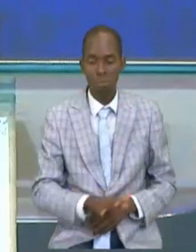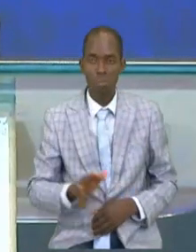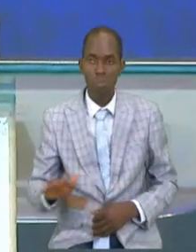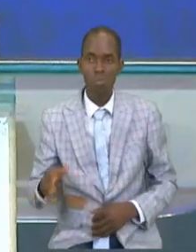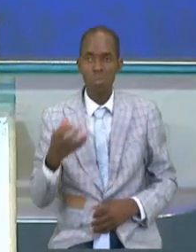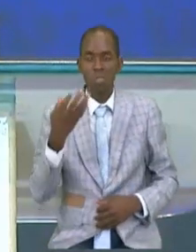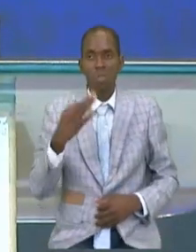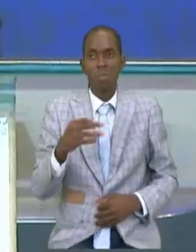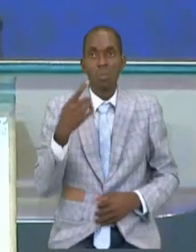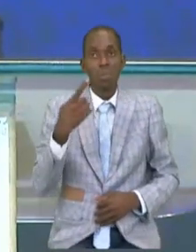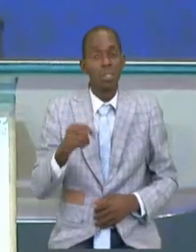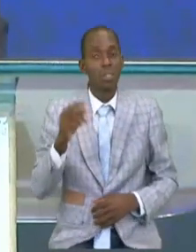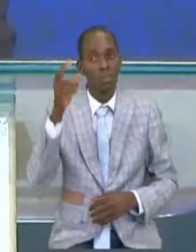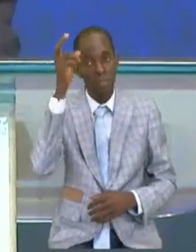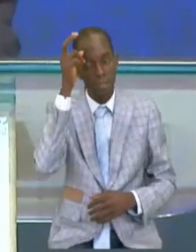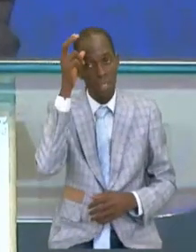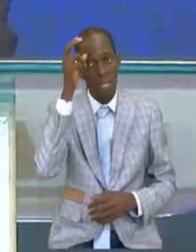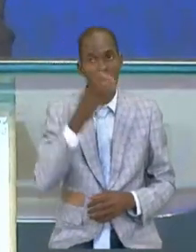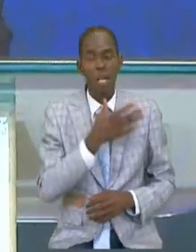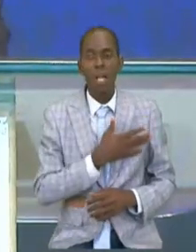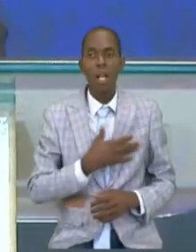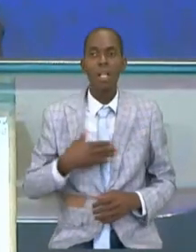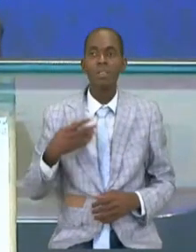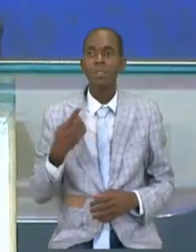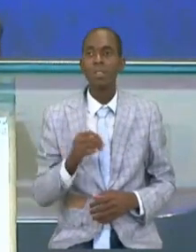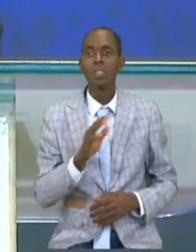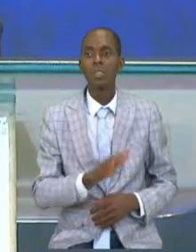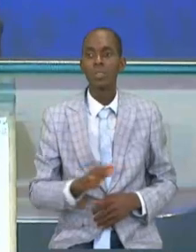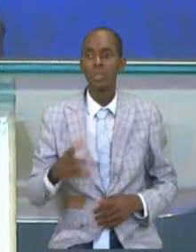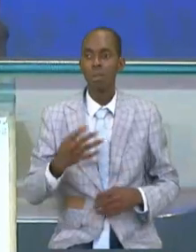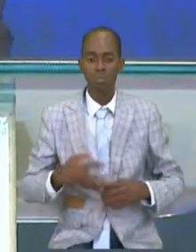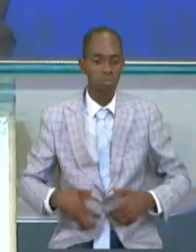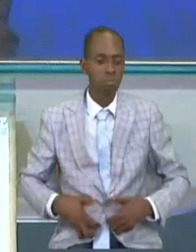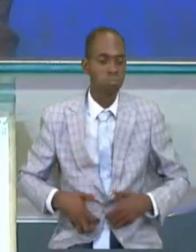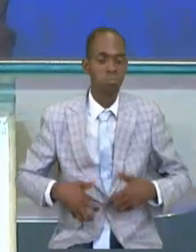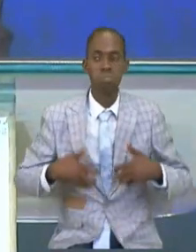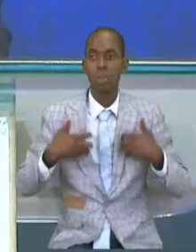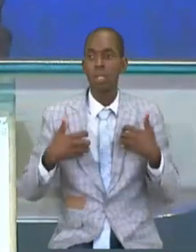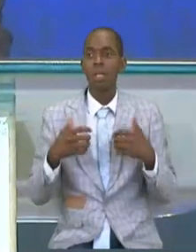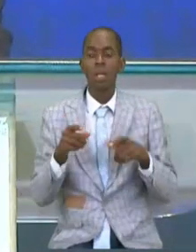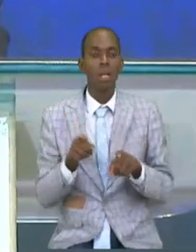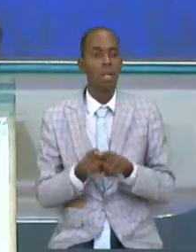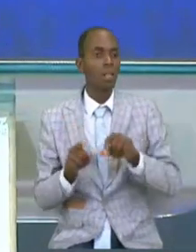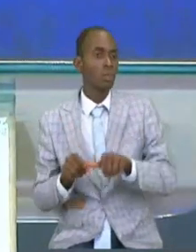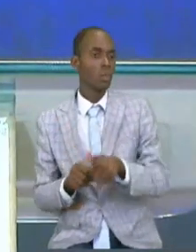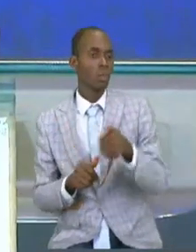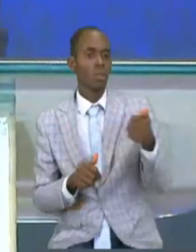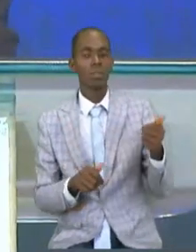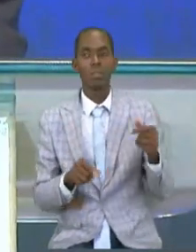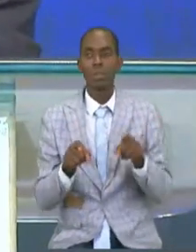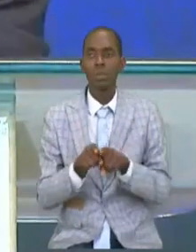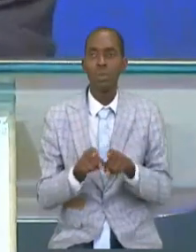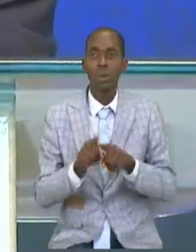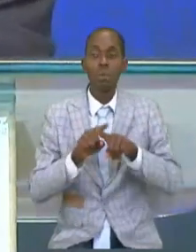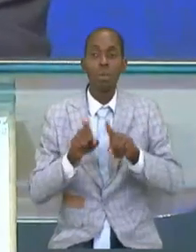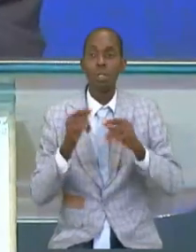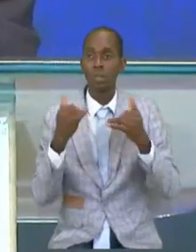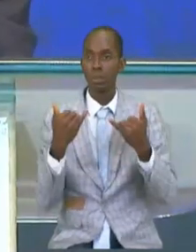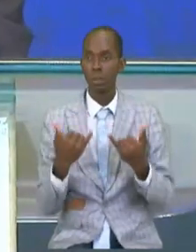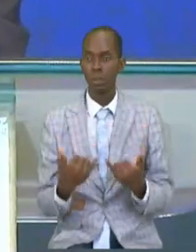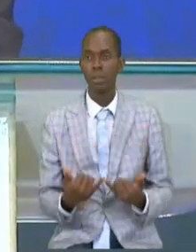des fils du diable et des enfants de colère comme les autres. Mais